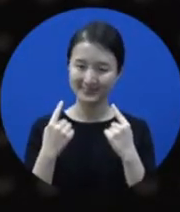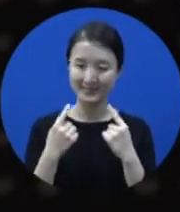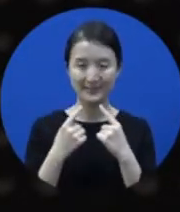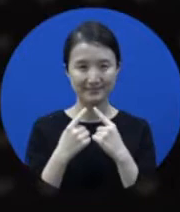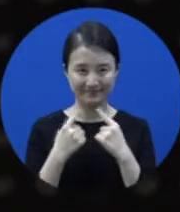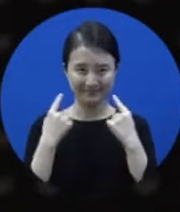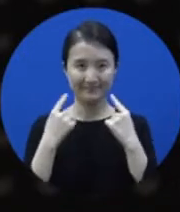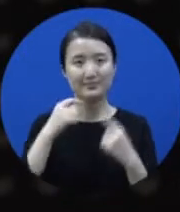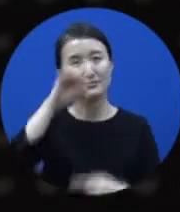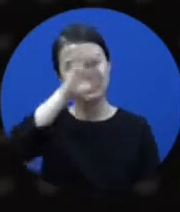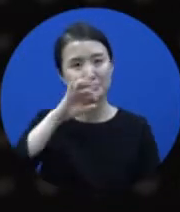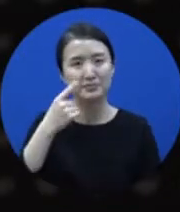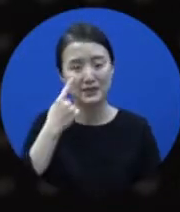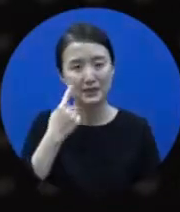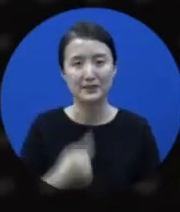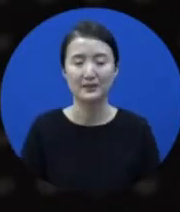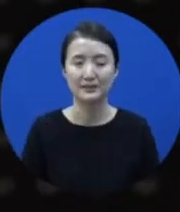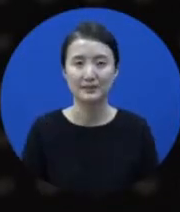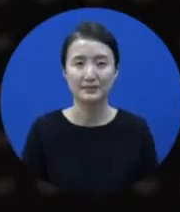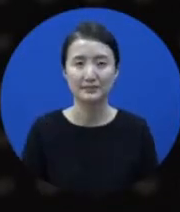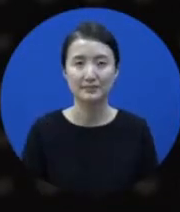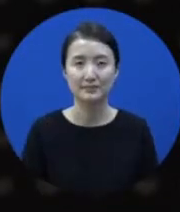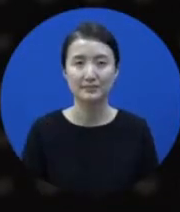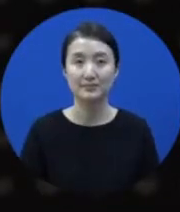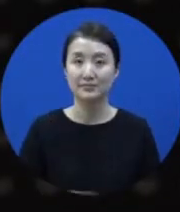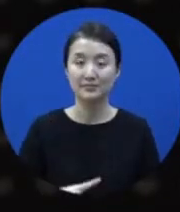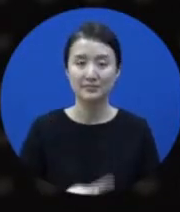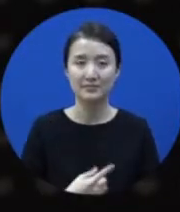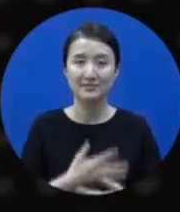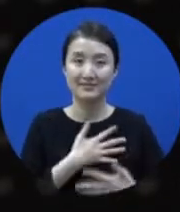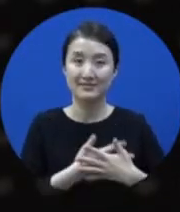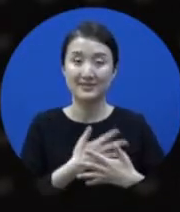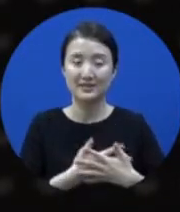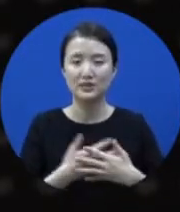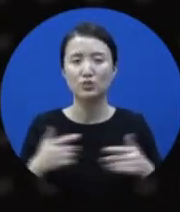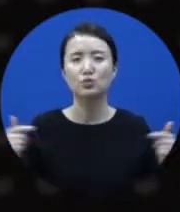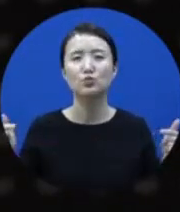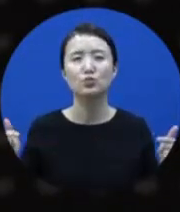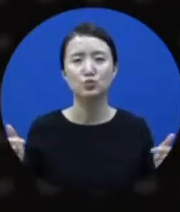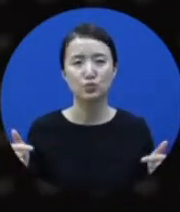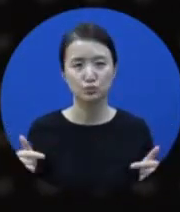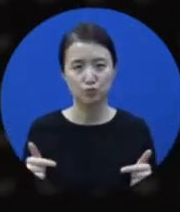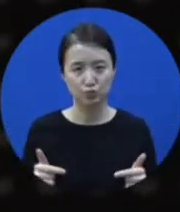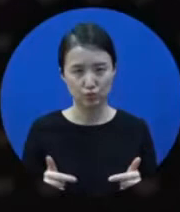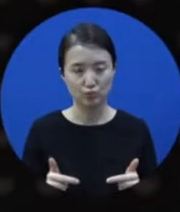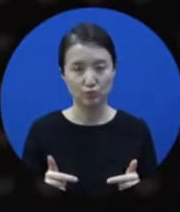바랍니다. 그렇게 되면 긴장이 풀립니다. 왜냐하면 우리의 뇌는요.